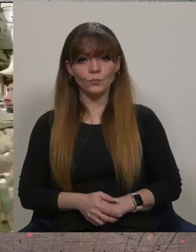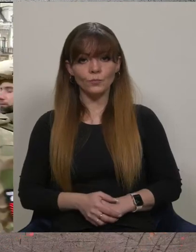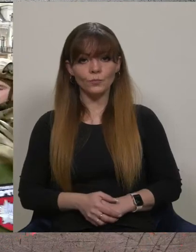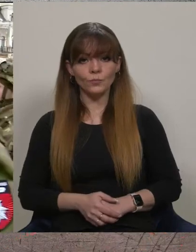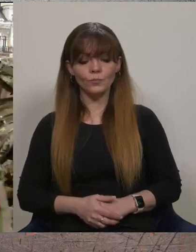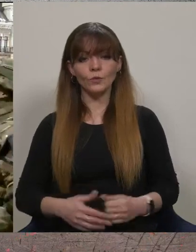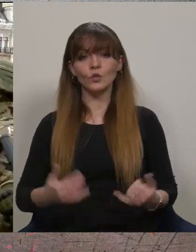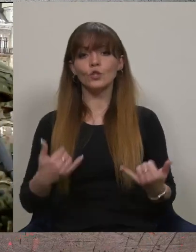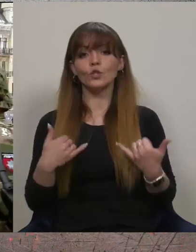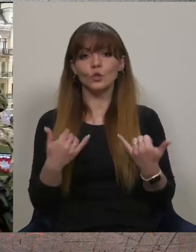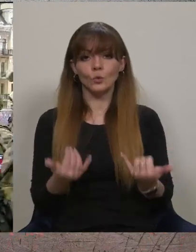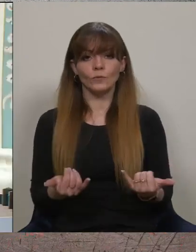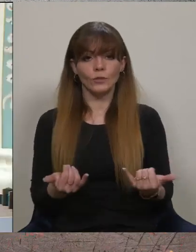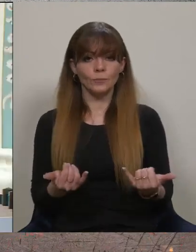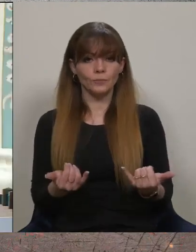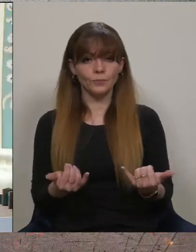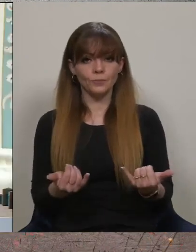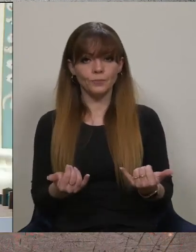Шановні